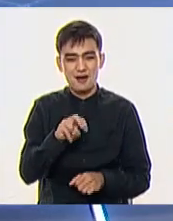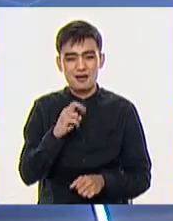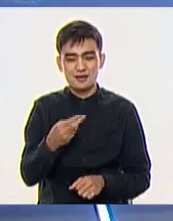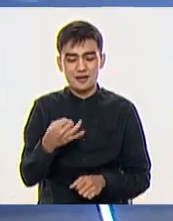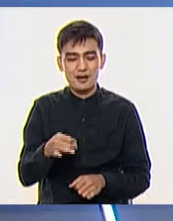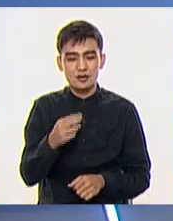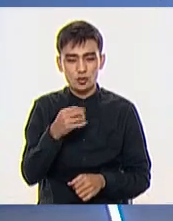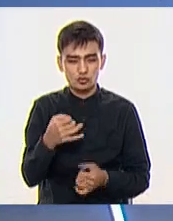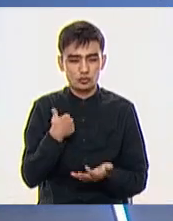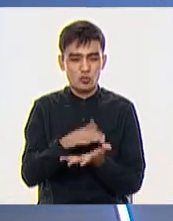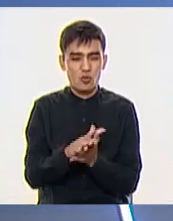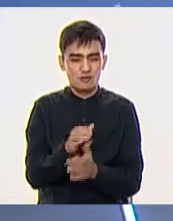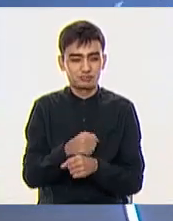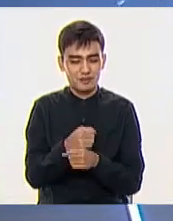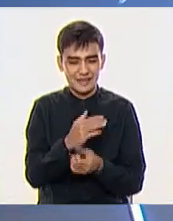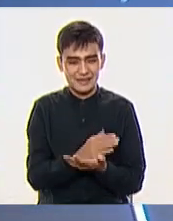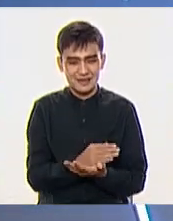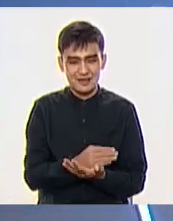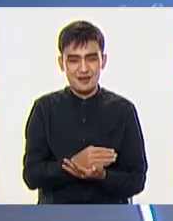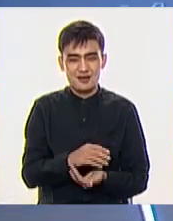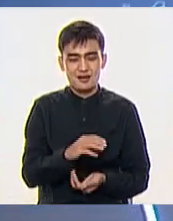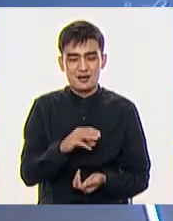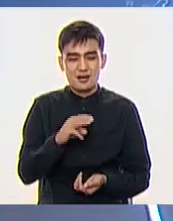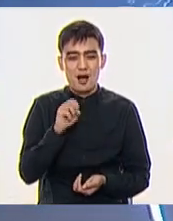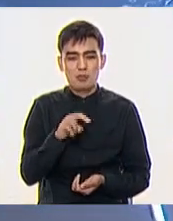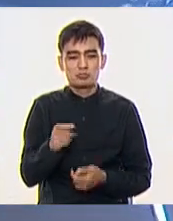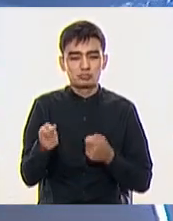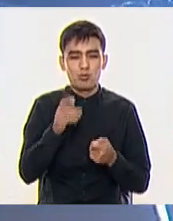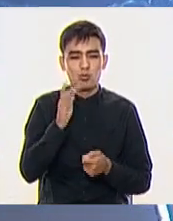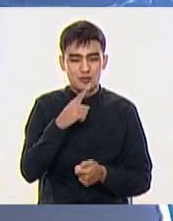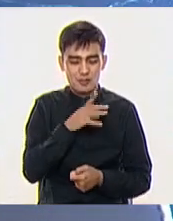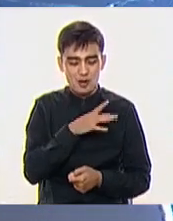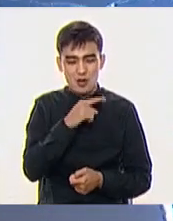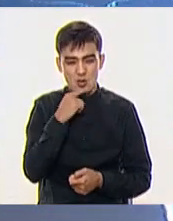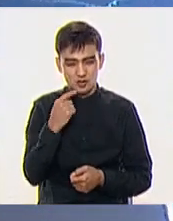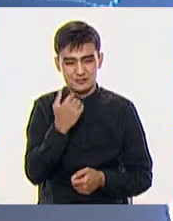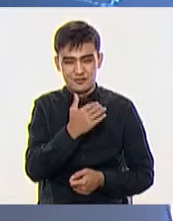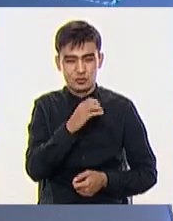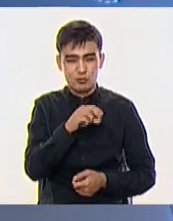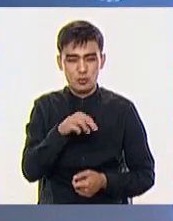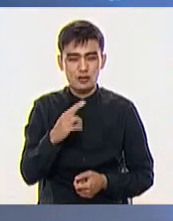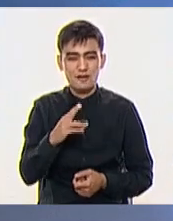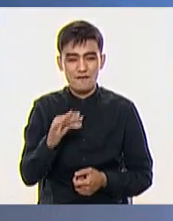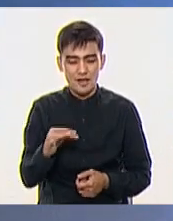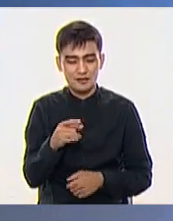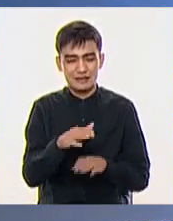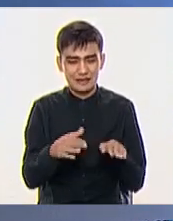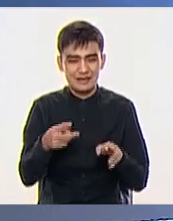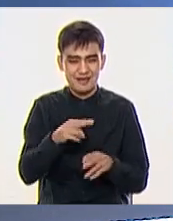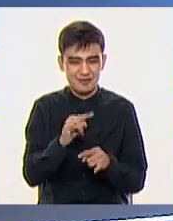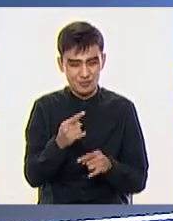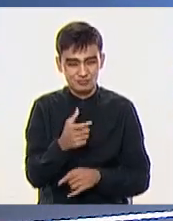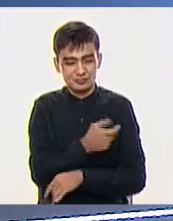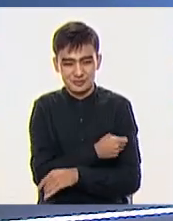үшін келіссөз жүргізіп жатырмыз, сәуірде елге жеткізіледі деген еді. Ресейлік ғалымдарда Спутник V препаратын балаларға жаппай салу